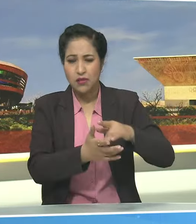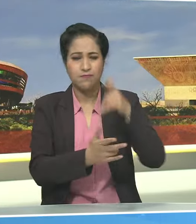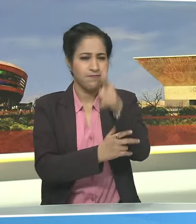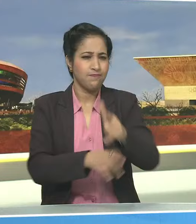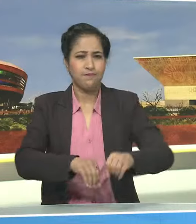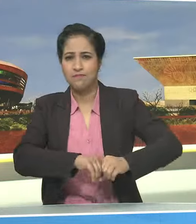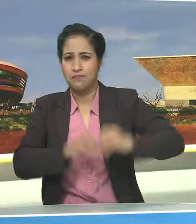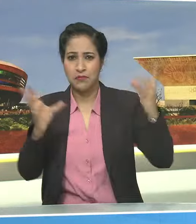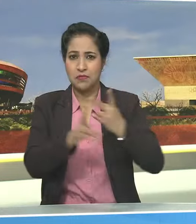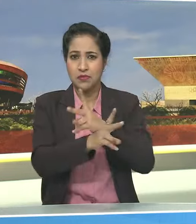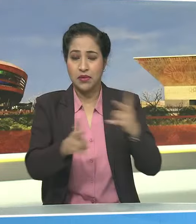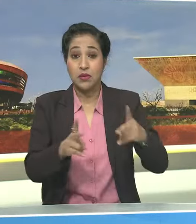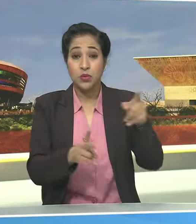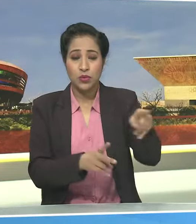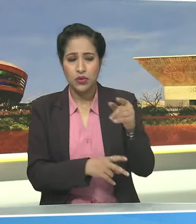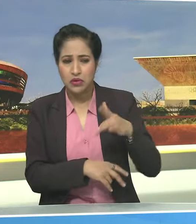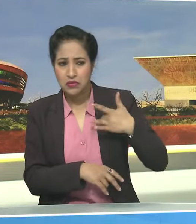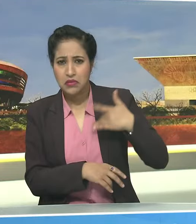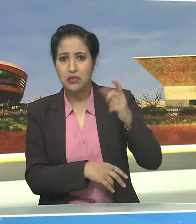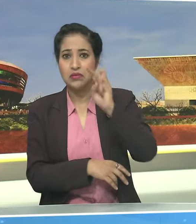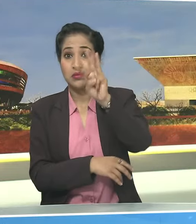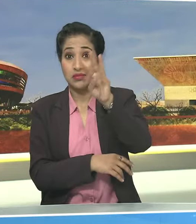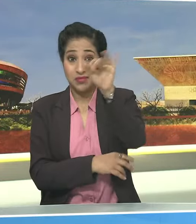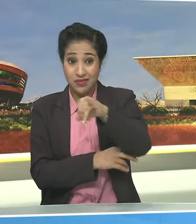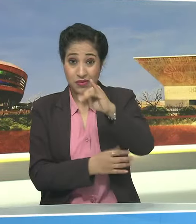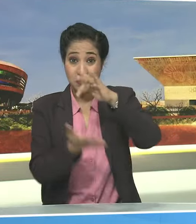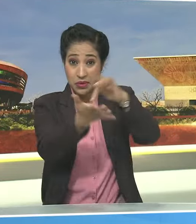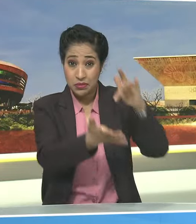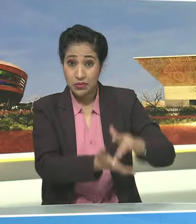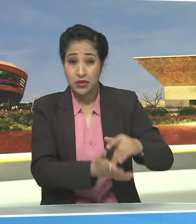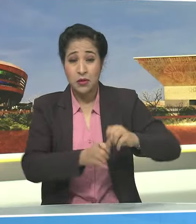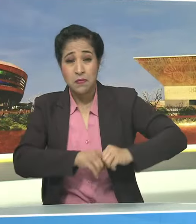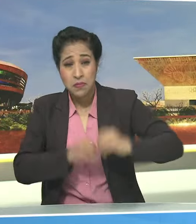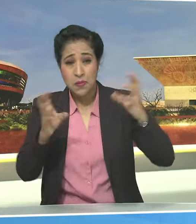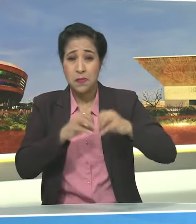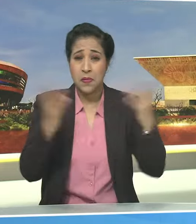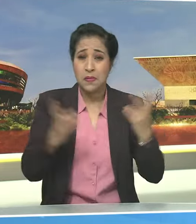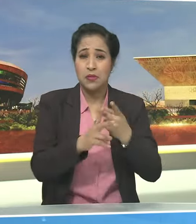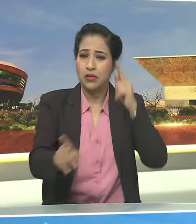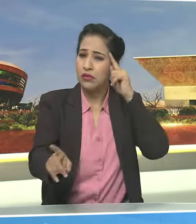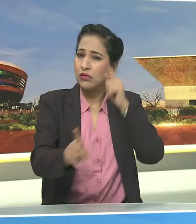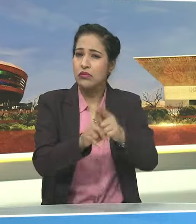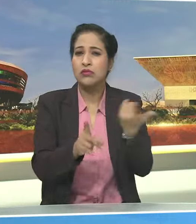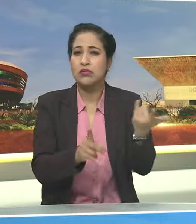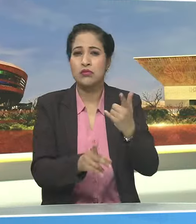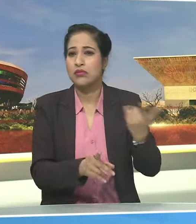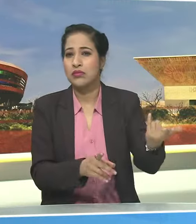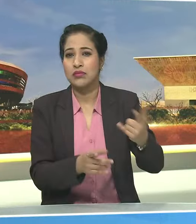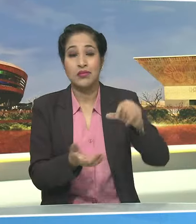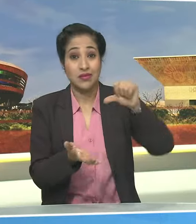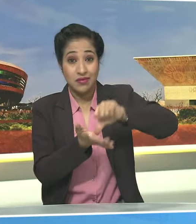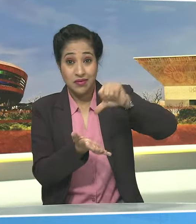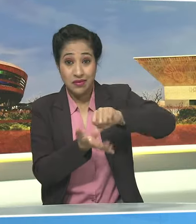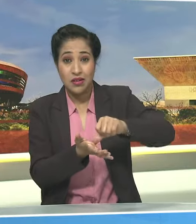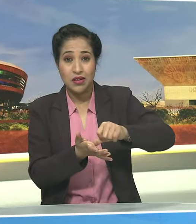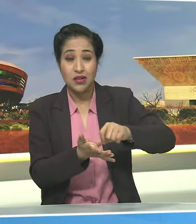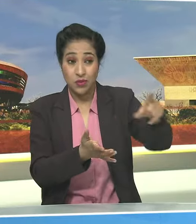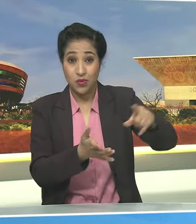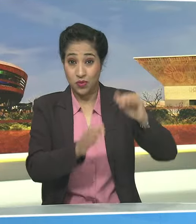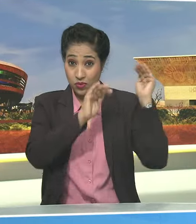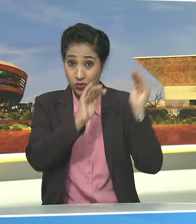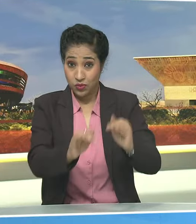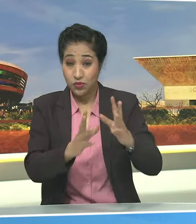हथियों के कम से कम 36 ठिकानों पर हमले किए गए इन हमलों का उद्देश्य समर्थित समूहों को खत्म